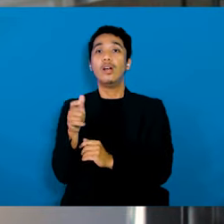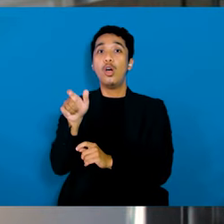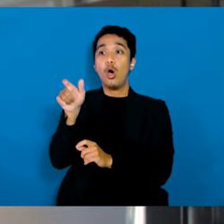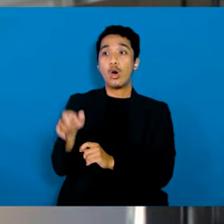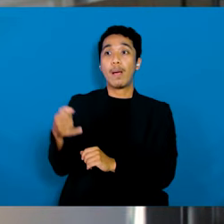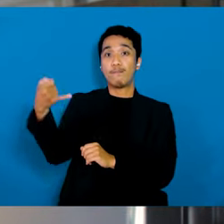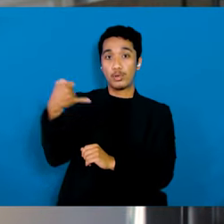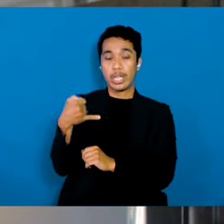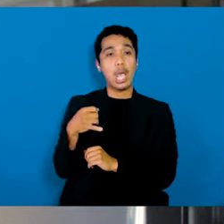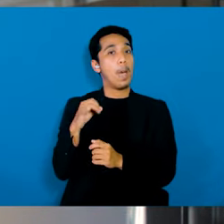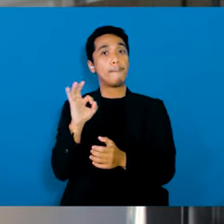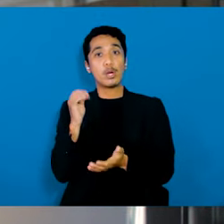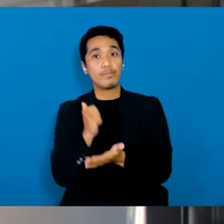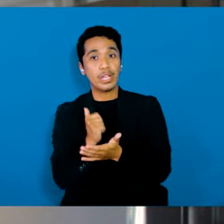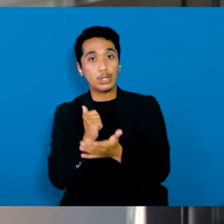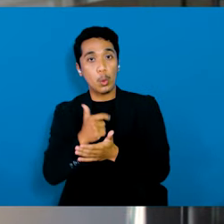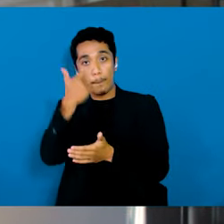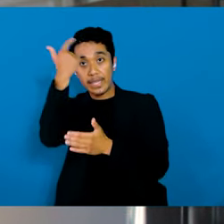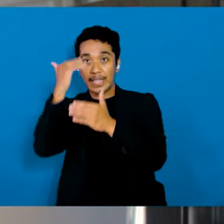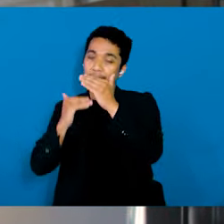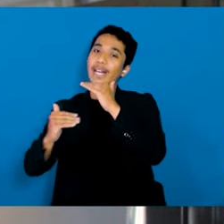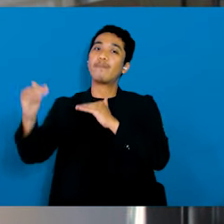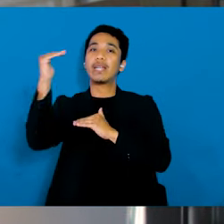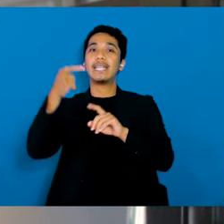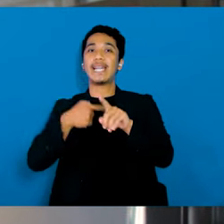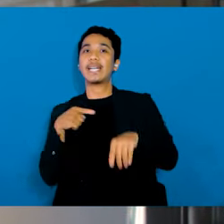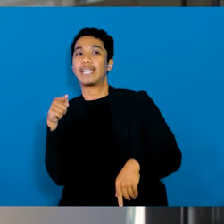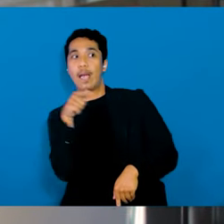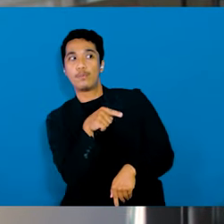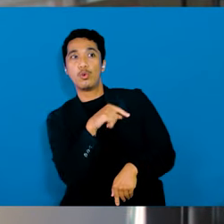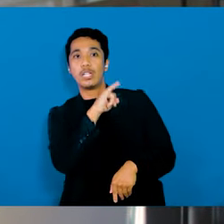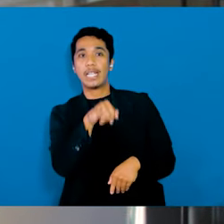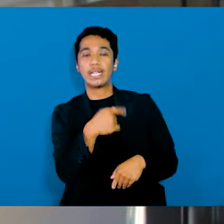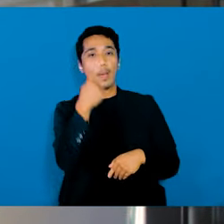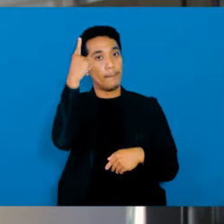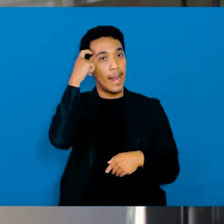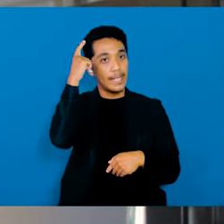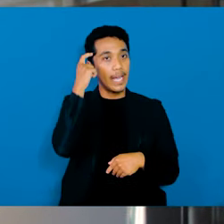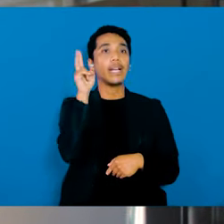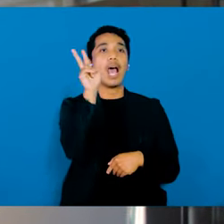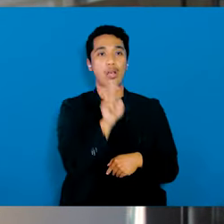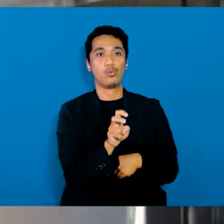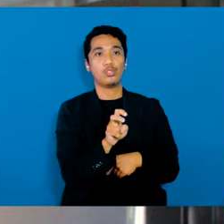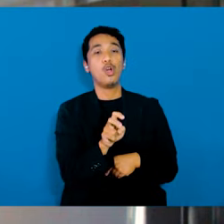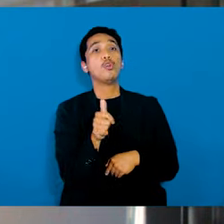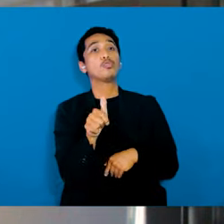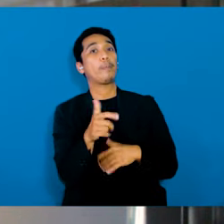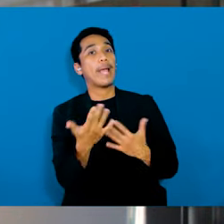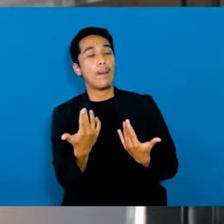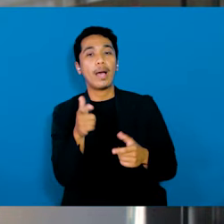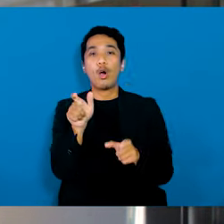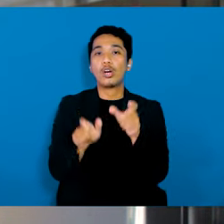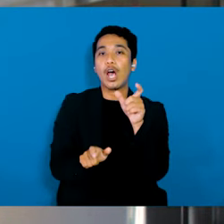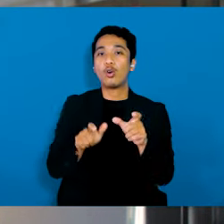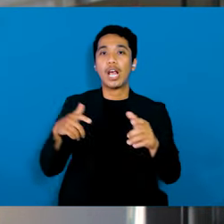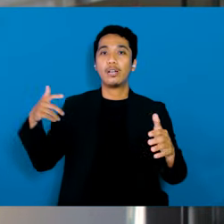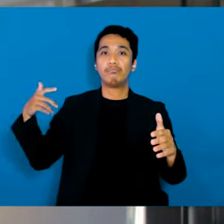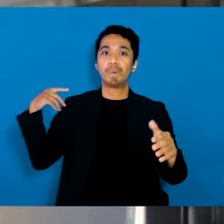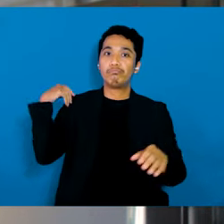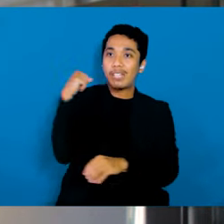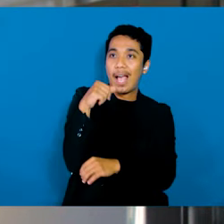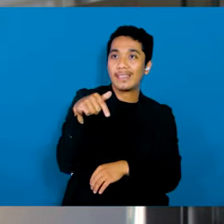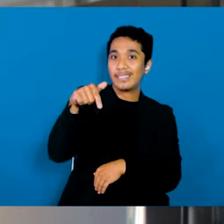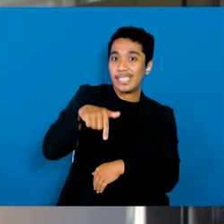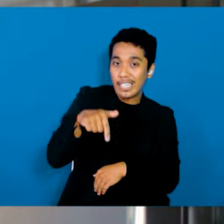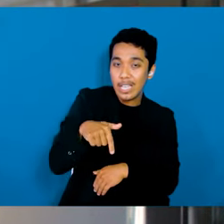yang bully kamu itu belum tentu pinter lebih dari kamu gitu. Jadi kamu harus belajar biar orang yang selama ini bully kamu itu tahu bahwa